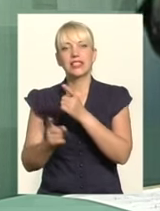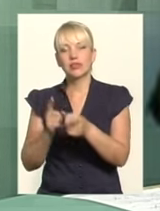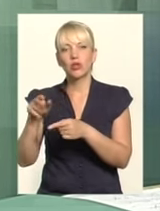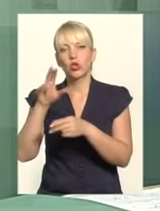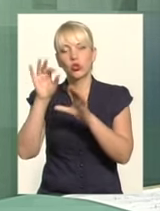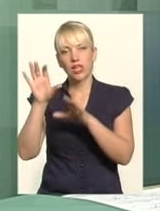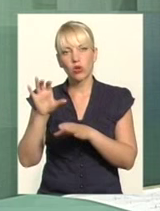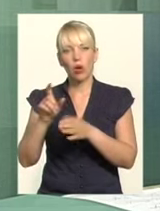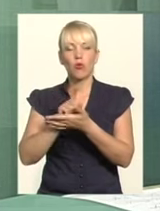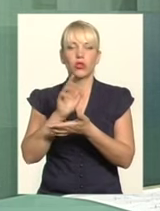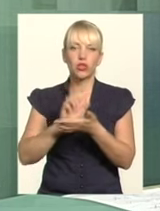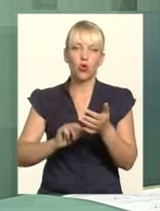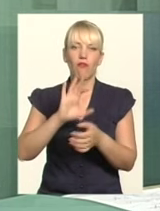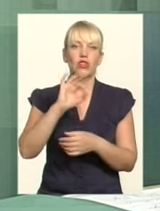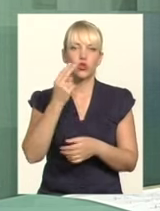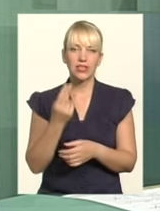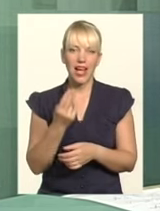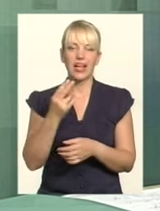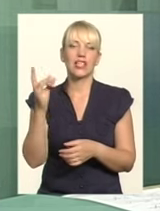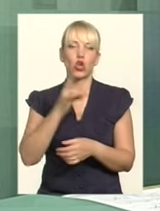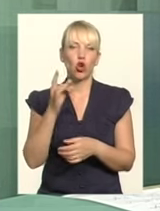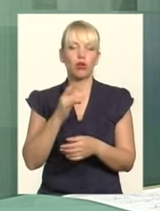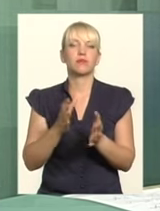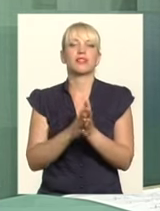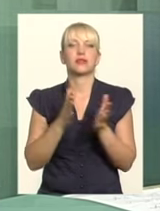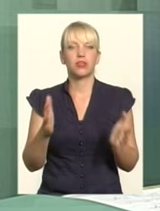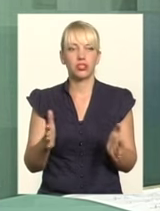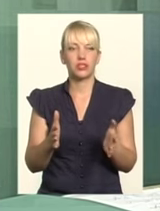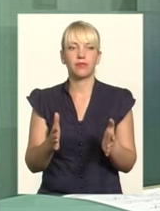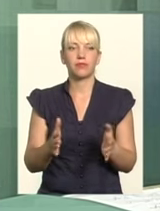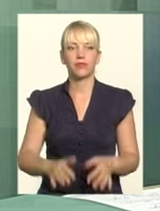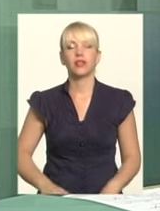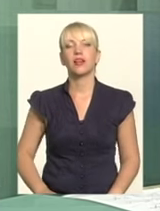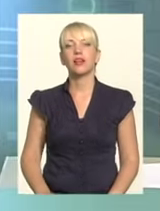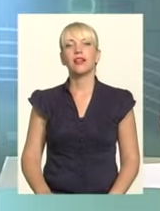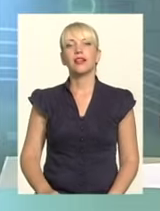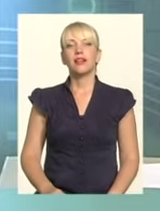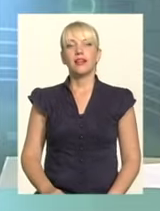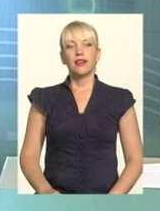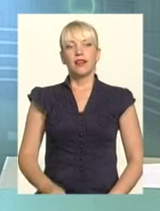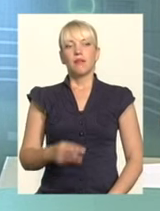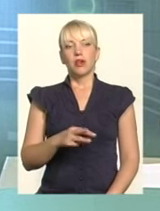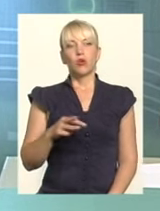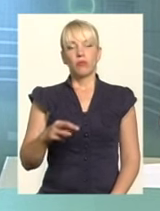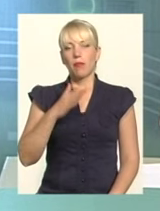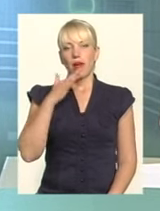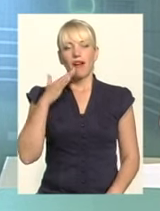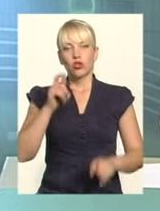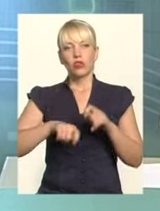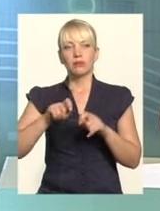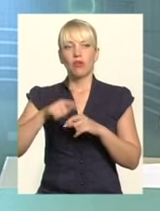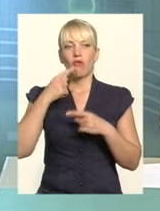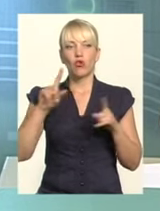законодавстві, податкова соціальна пільга розмір збільшиться. Тому це Микола Миколаївич, чимало експертів говорять,